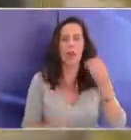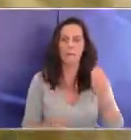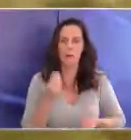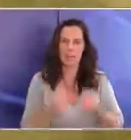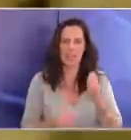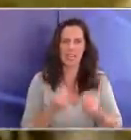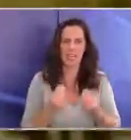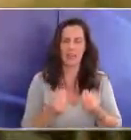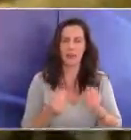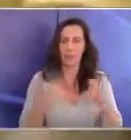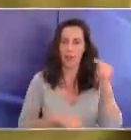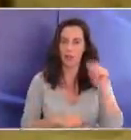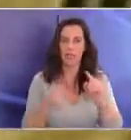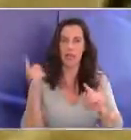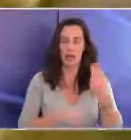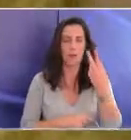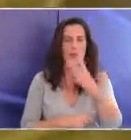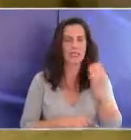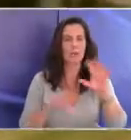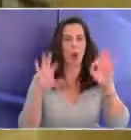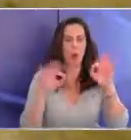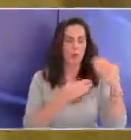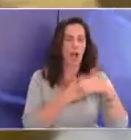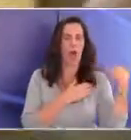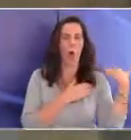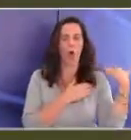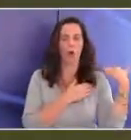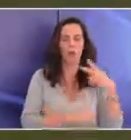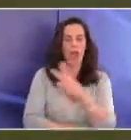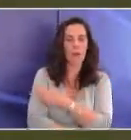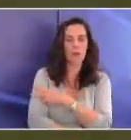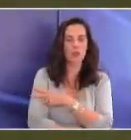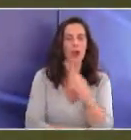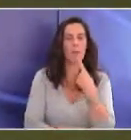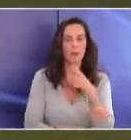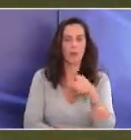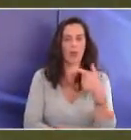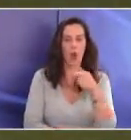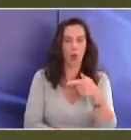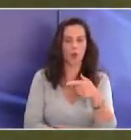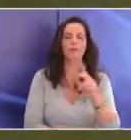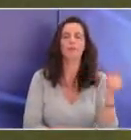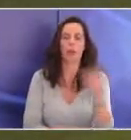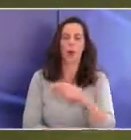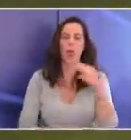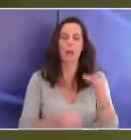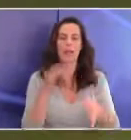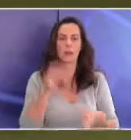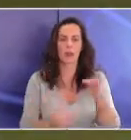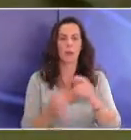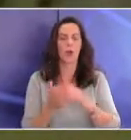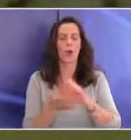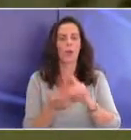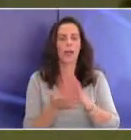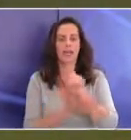בנגיעה, והאירוע עצמו התרחש ב-20 באוגוסט האחרון. המשטרה הבריטית נמסר שגסקווין יופיע בפני בית המשפט